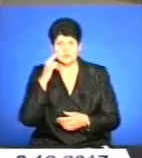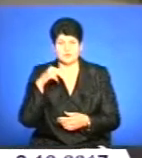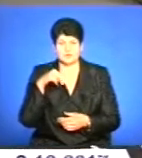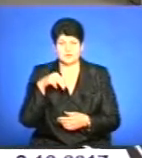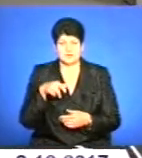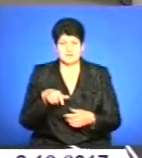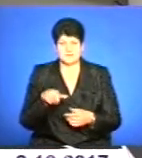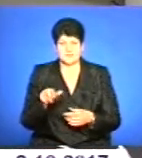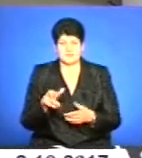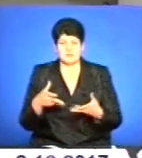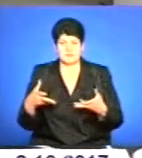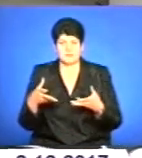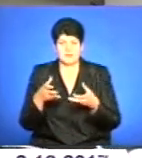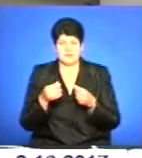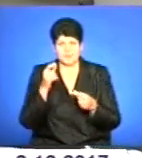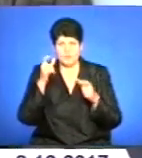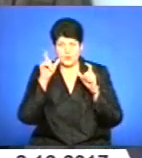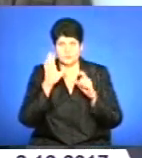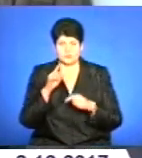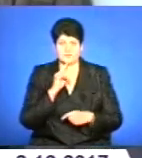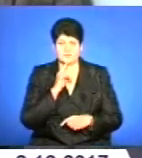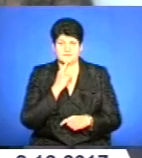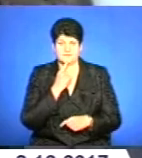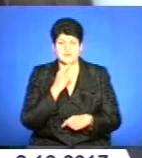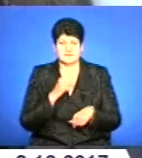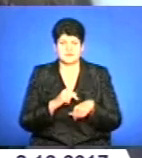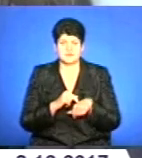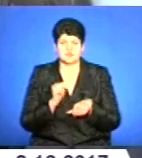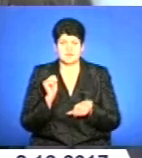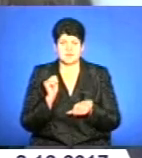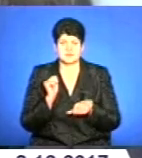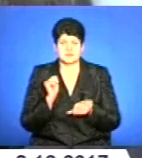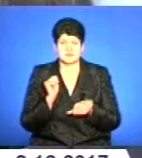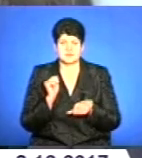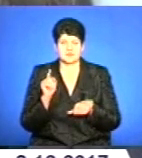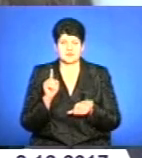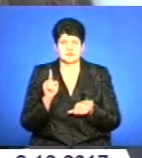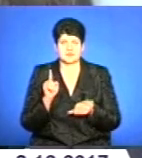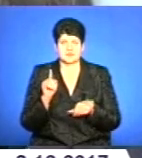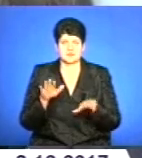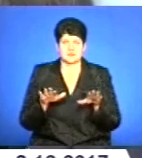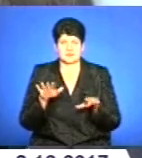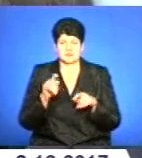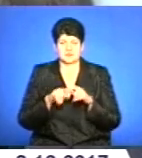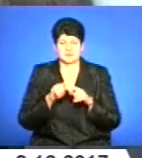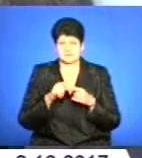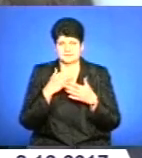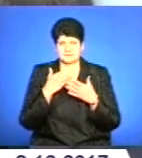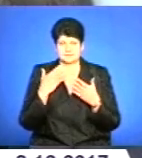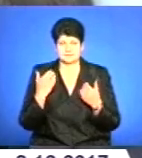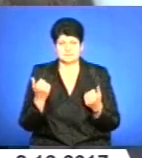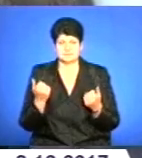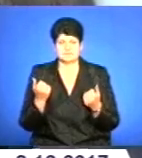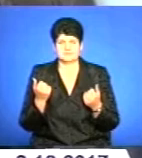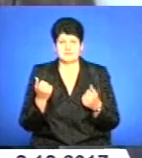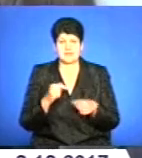під впливом окулярів буде так непросто. Таке відчувається, що ти невідомості не контролюєш ніби.